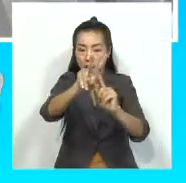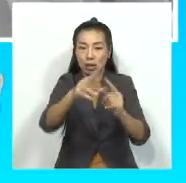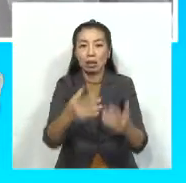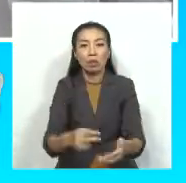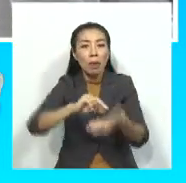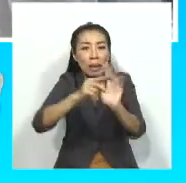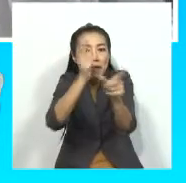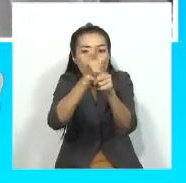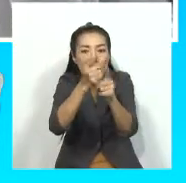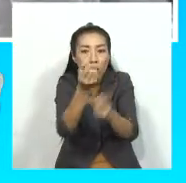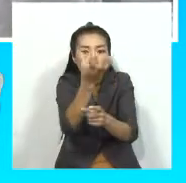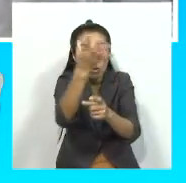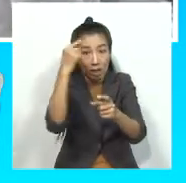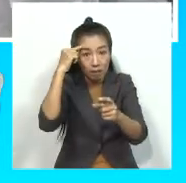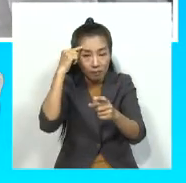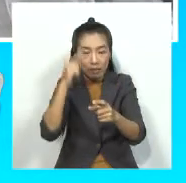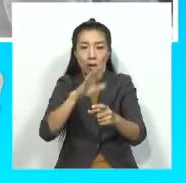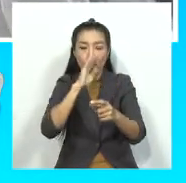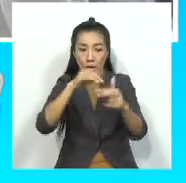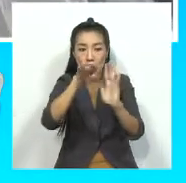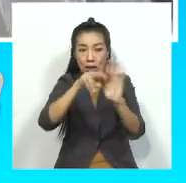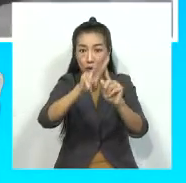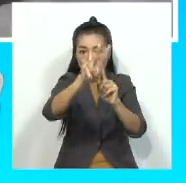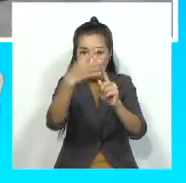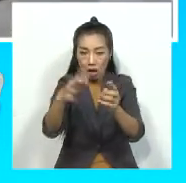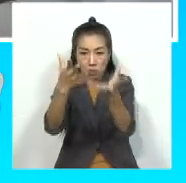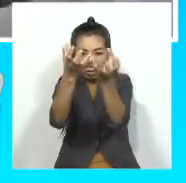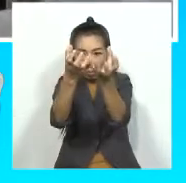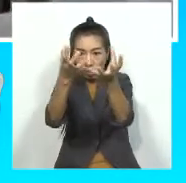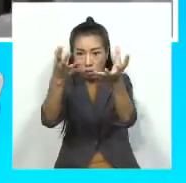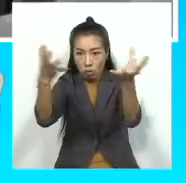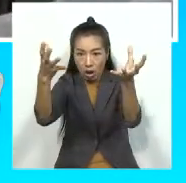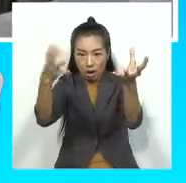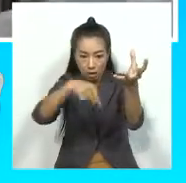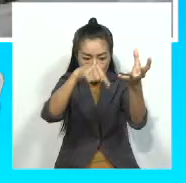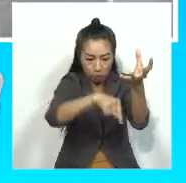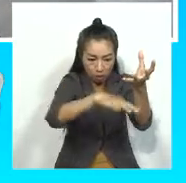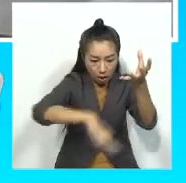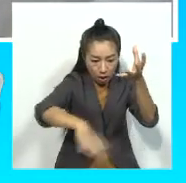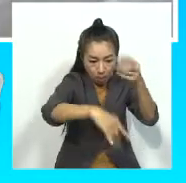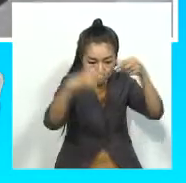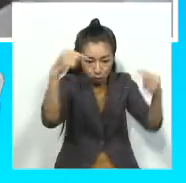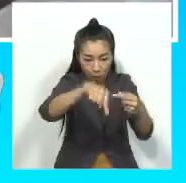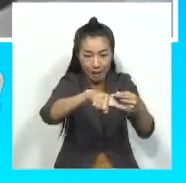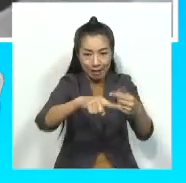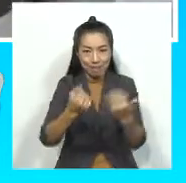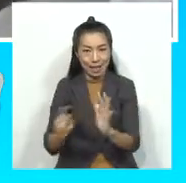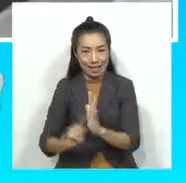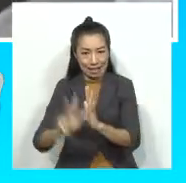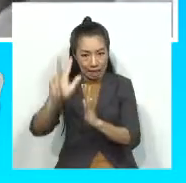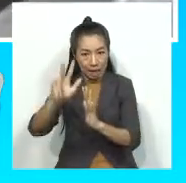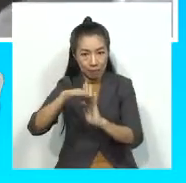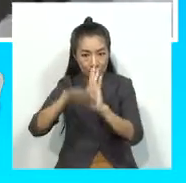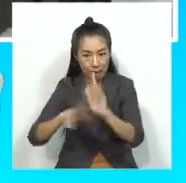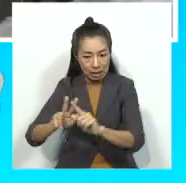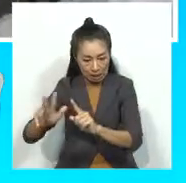ราะนั้นพอหลังจากเมฆสมบูรณ์ดีแล้วไปอยู่ในพื้นที่เป้าหมายเราก็จะเป็นขั้นตอนที่3ที่เรียกว่าขั้นตอนโจมตีให้เมฆเหล่านั้นเนี่ยตกเ